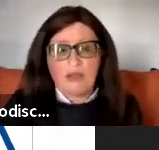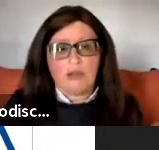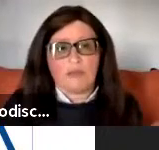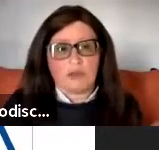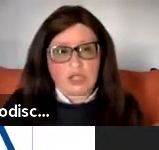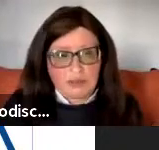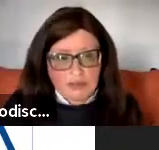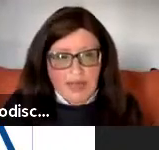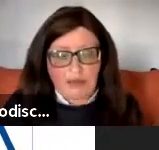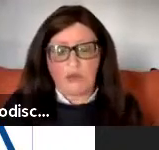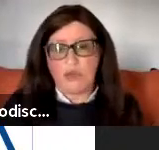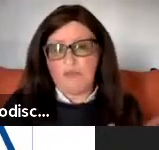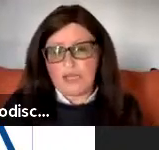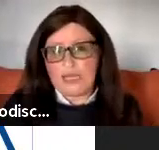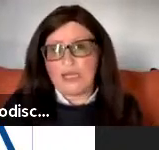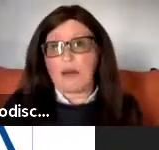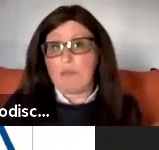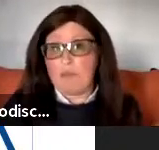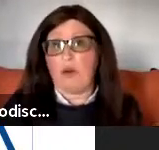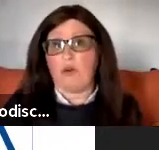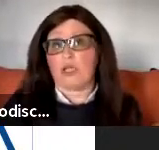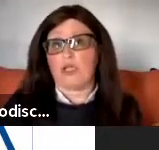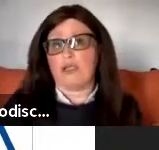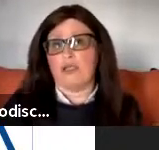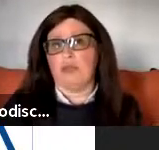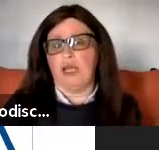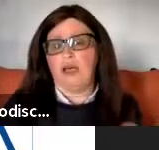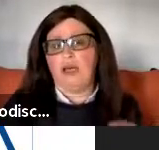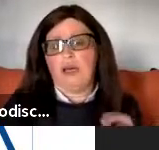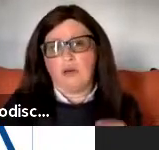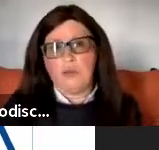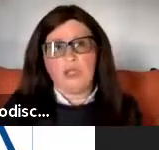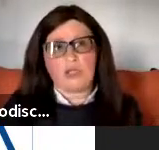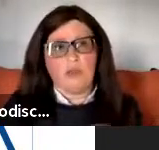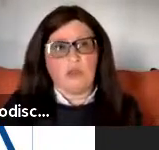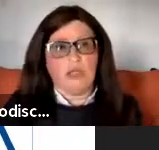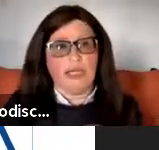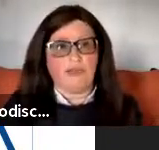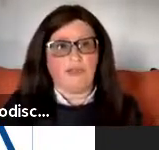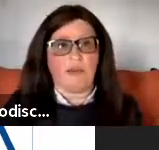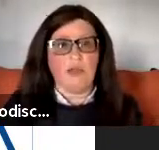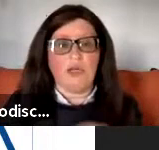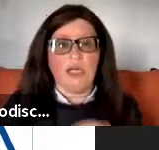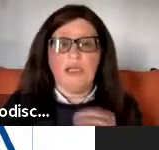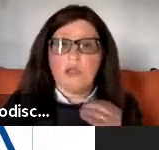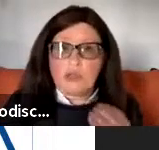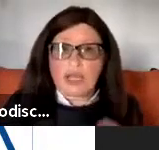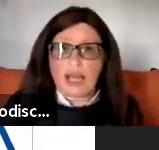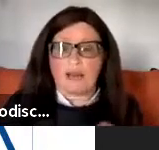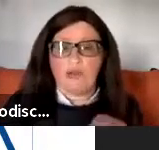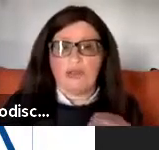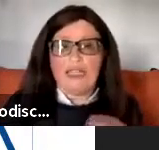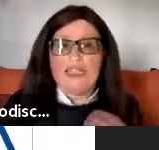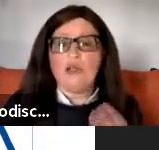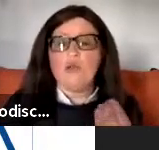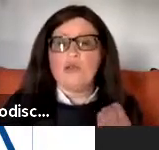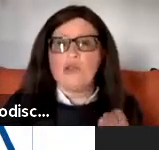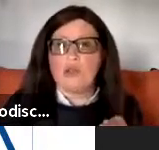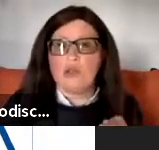che progettiamo in maniera poco accessibile. E come dice il mio collega Fabio, il